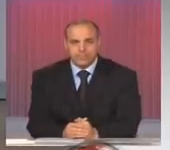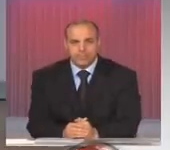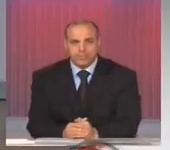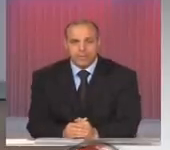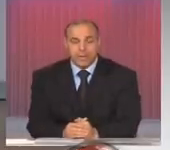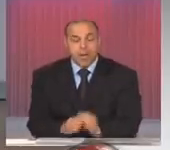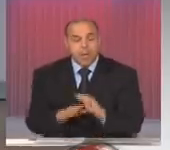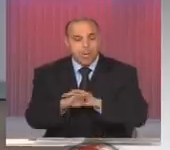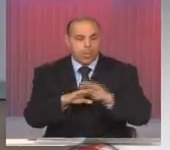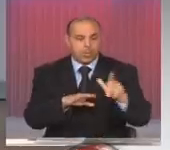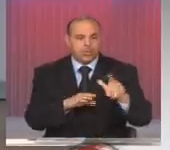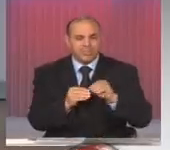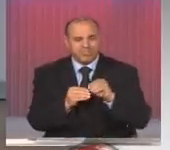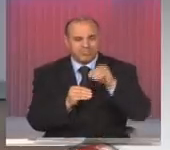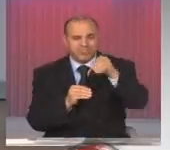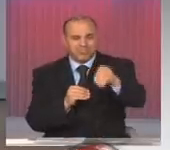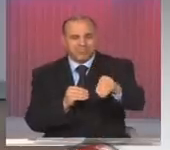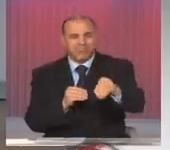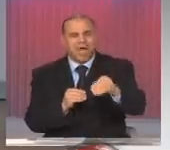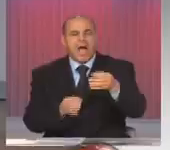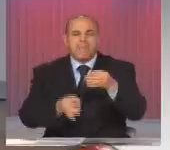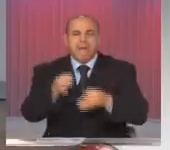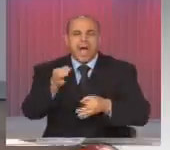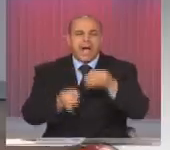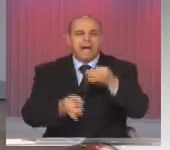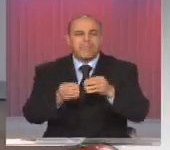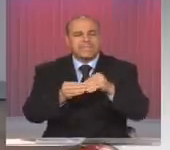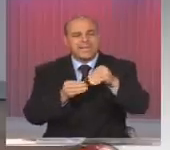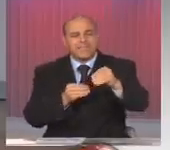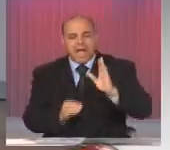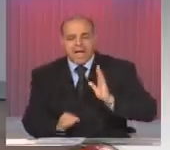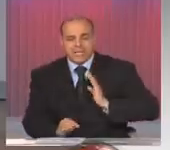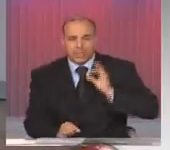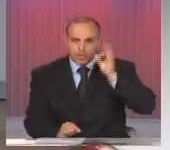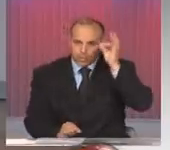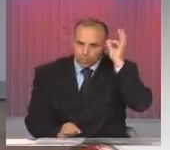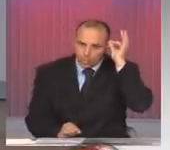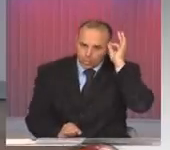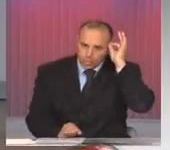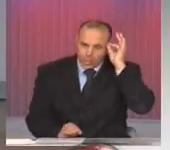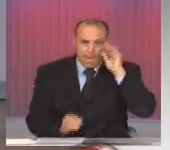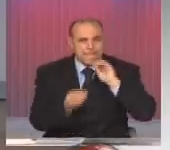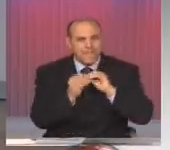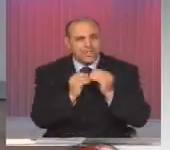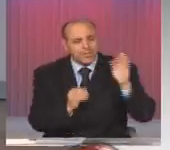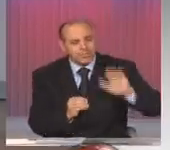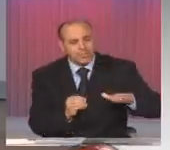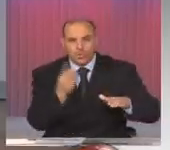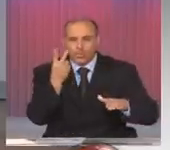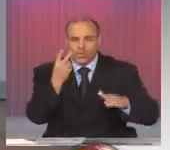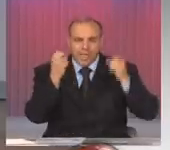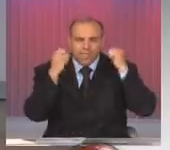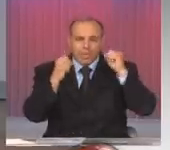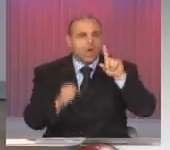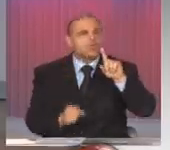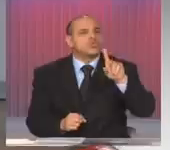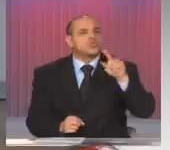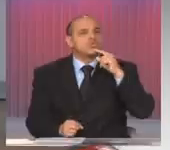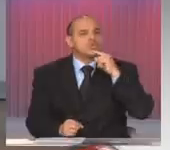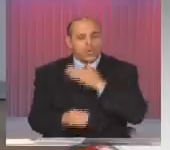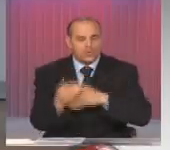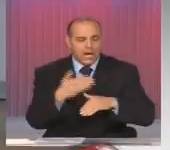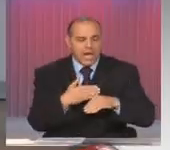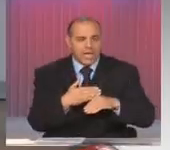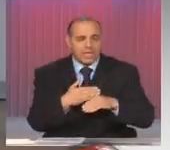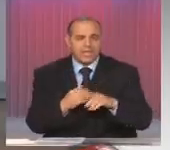في موضوع آخر، أجلت الدائرة الجناحية بمحكمة الاستئناف العسكرية بتونس النظر في قضية شهيدي الثورة بدوز وجرحاها